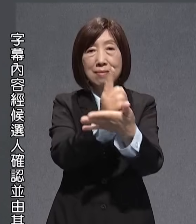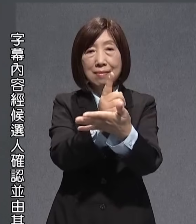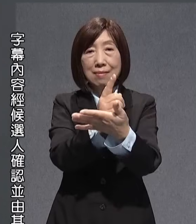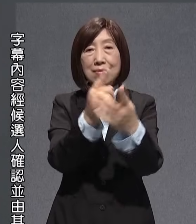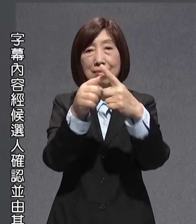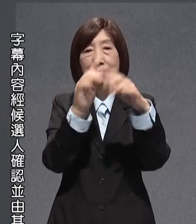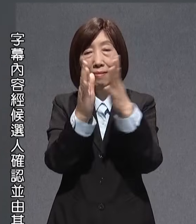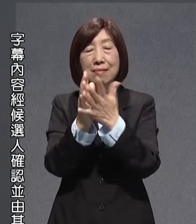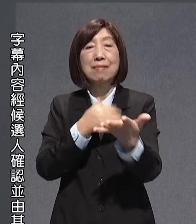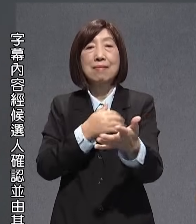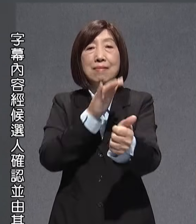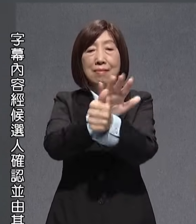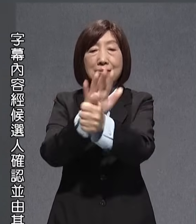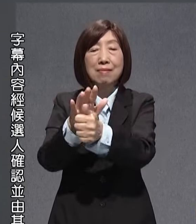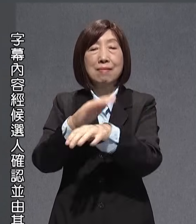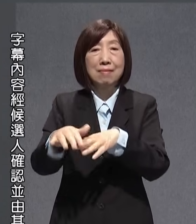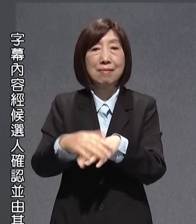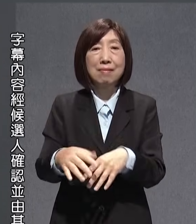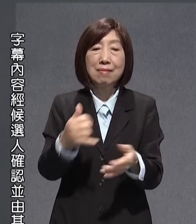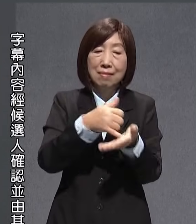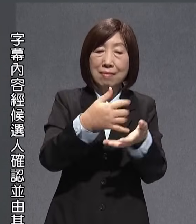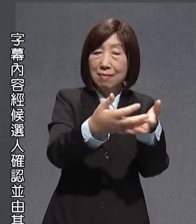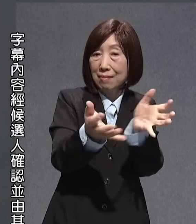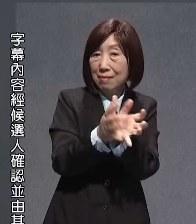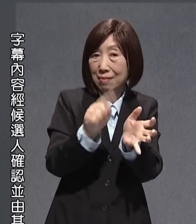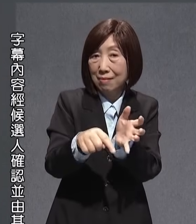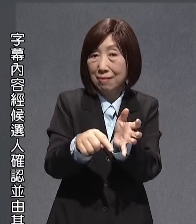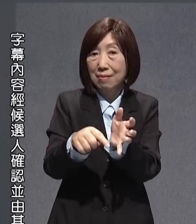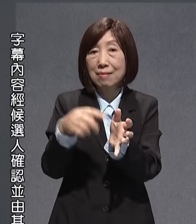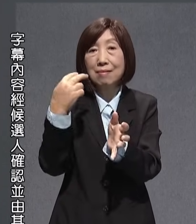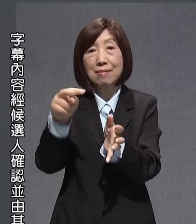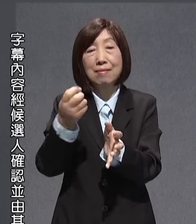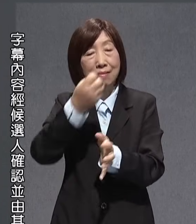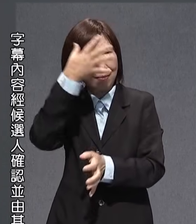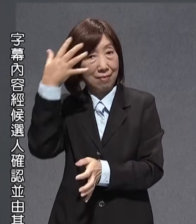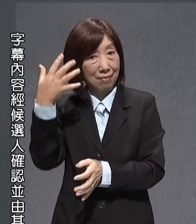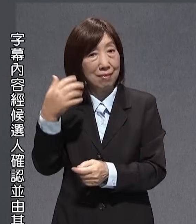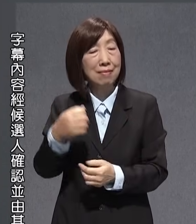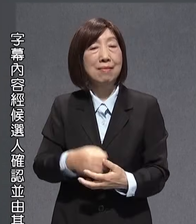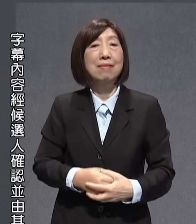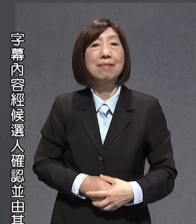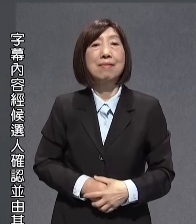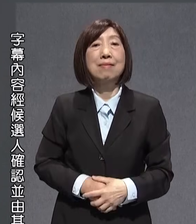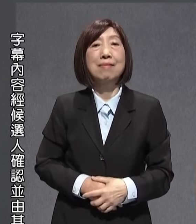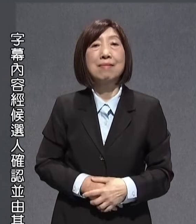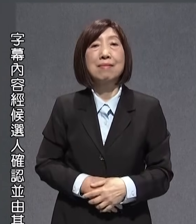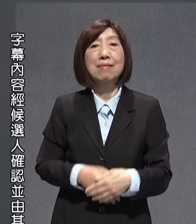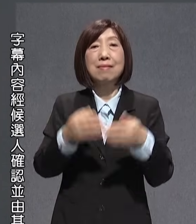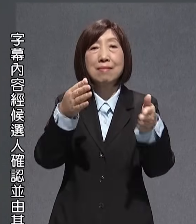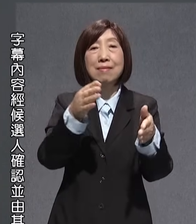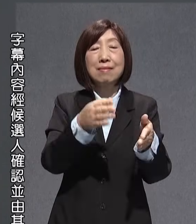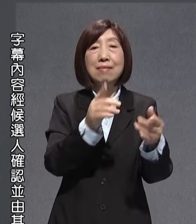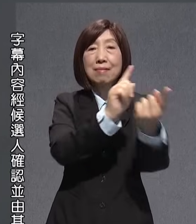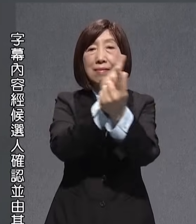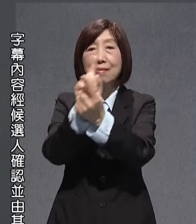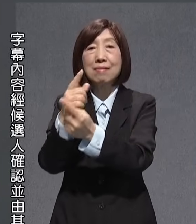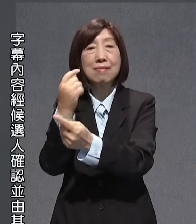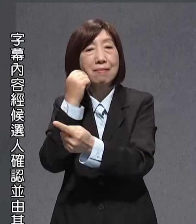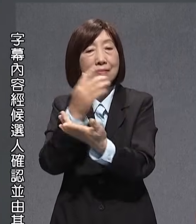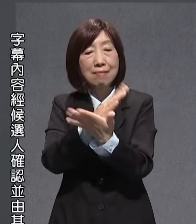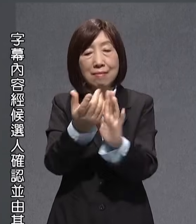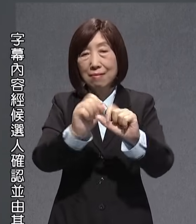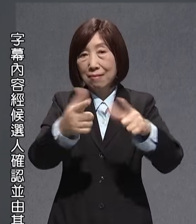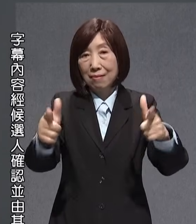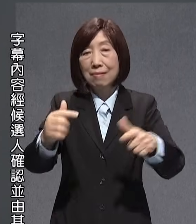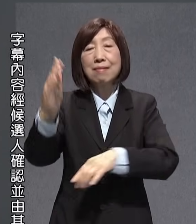在一起，不管是弱势的民众，或者是青年，或者是面对的各项问题，政